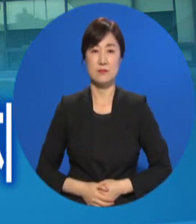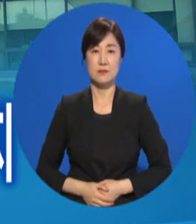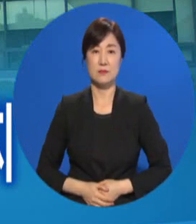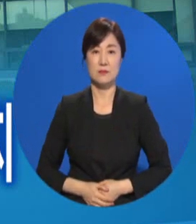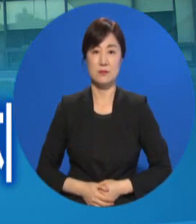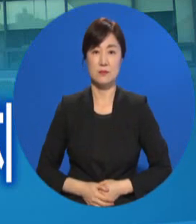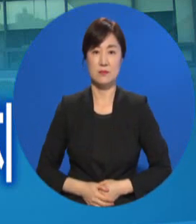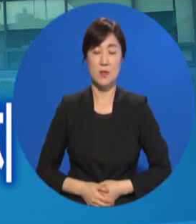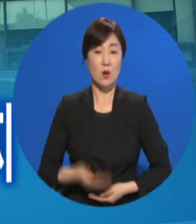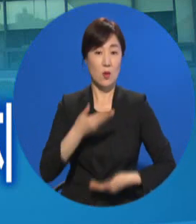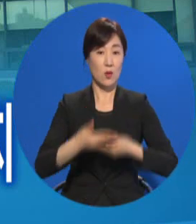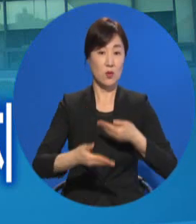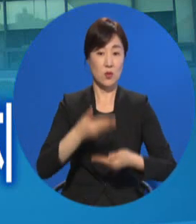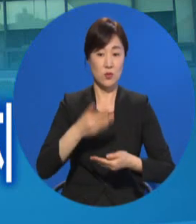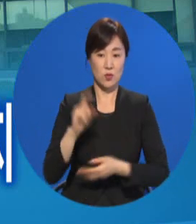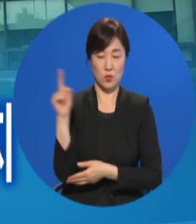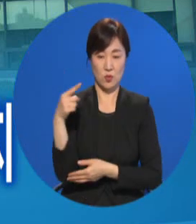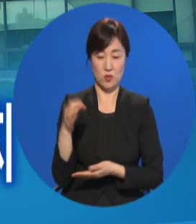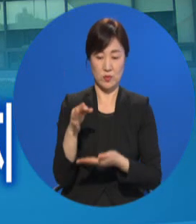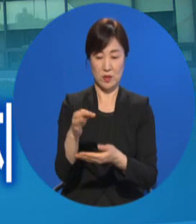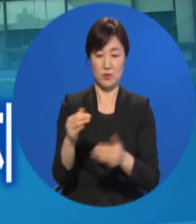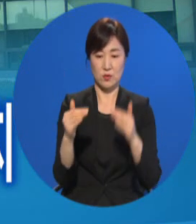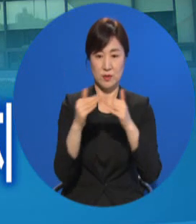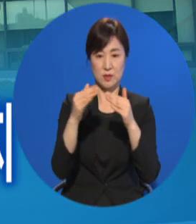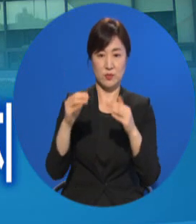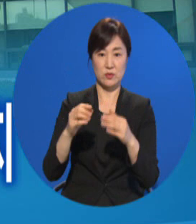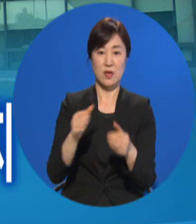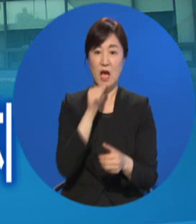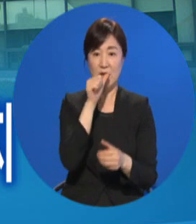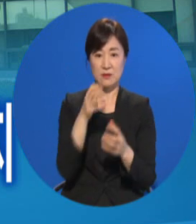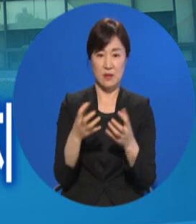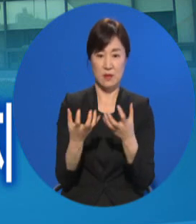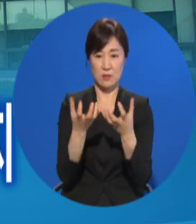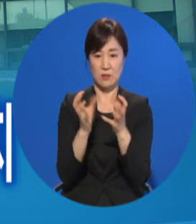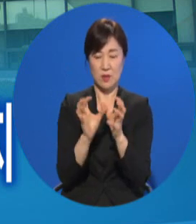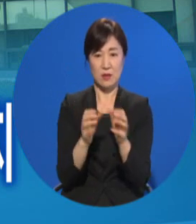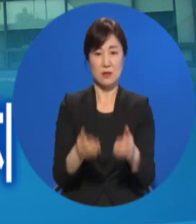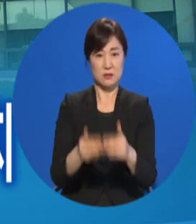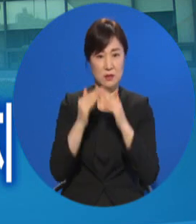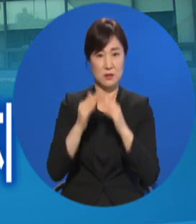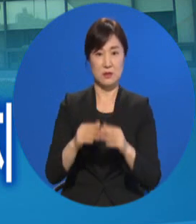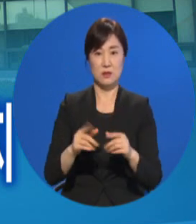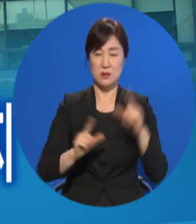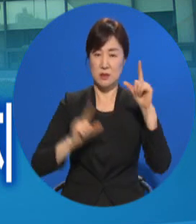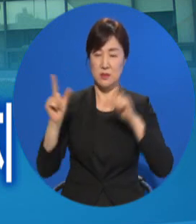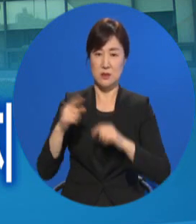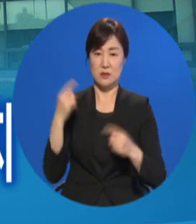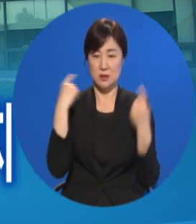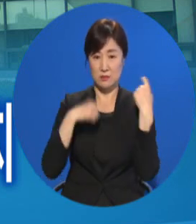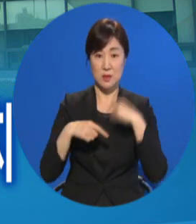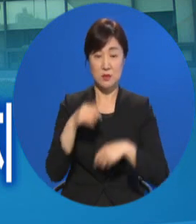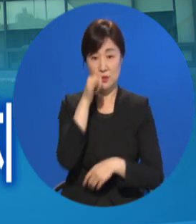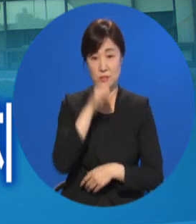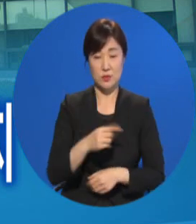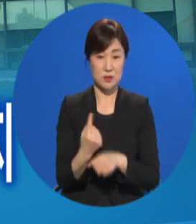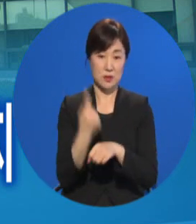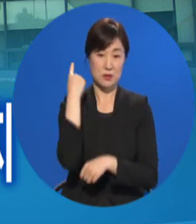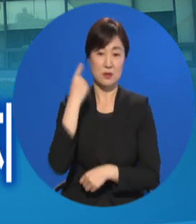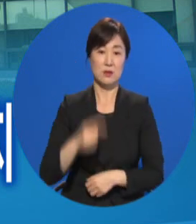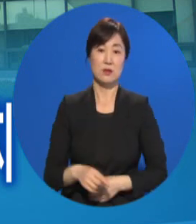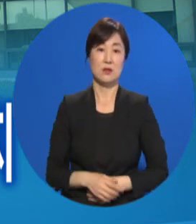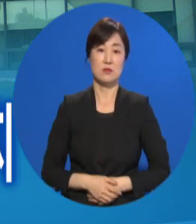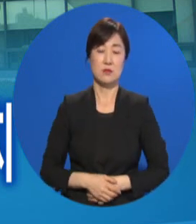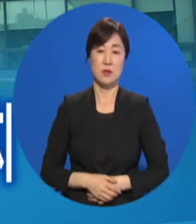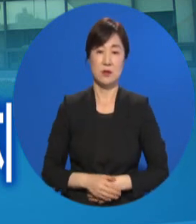고속도로 요금소 지붕에 설치된 흉물스런 철조망이 도시의 첫인상을 망쳐놓고 있습니다. 지난해 요금소 수납원들이